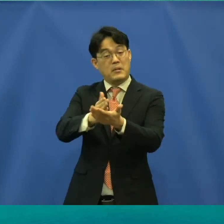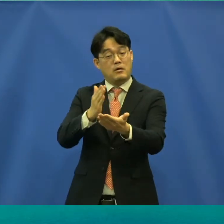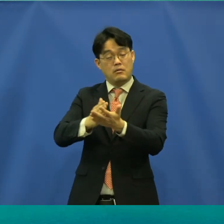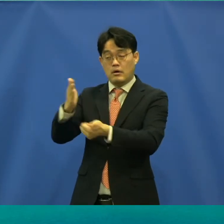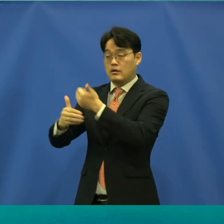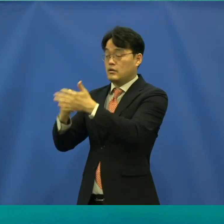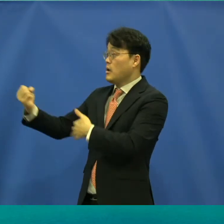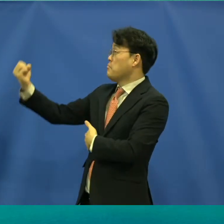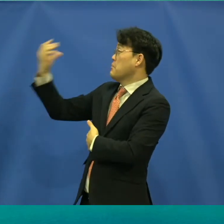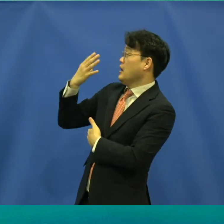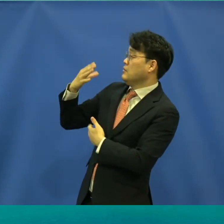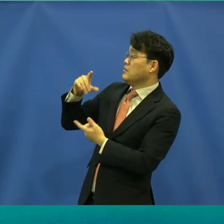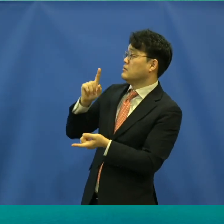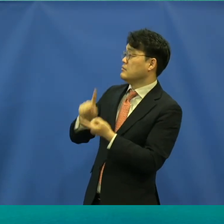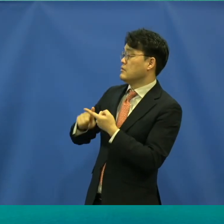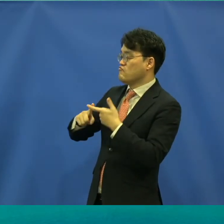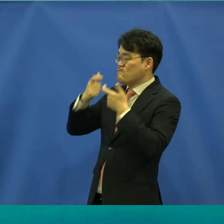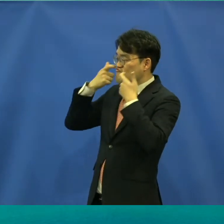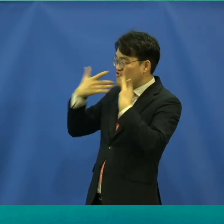know.